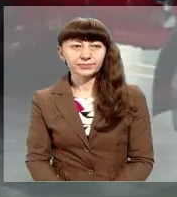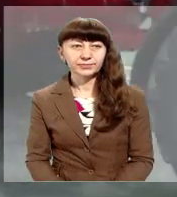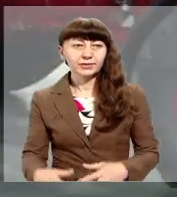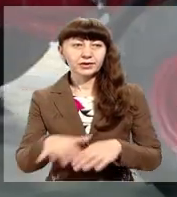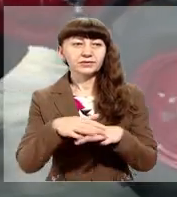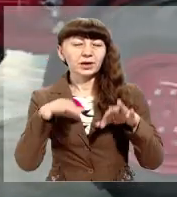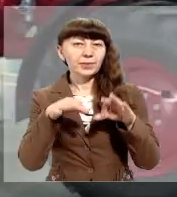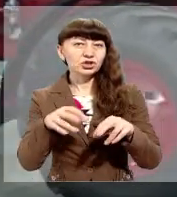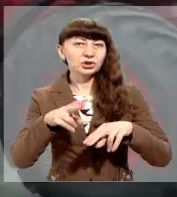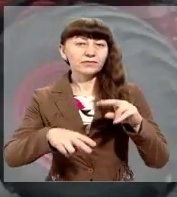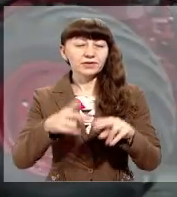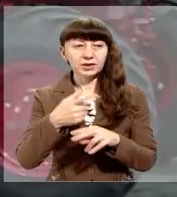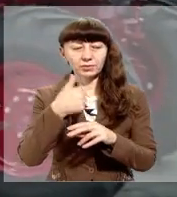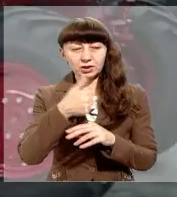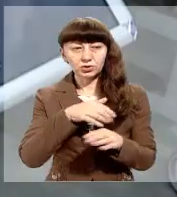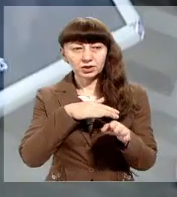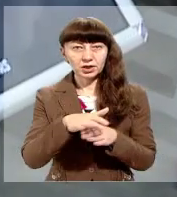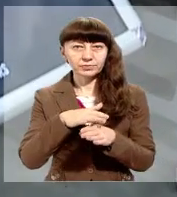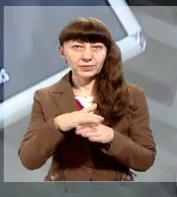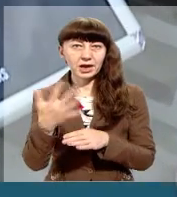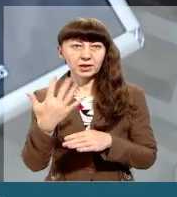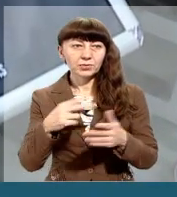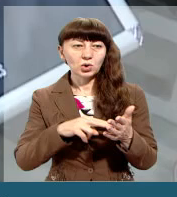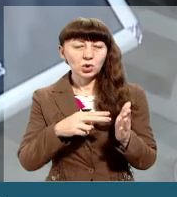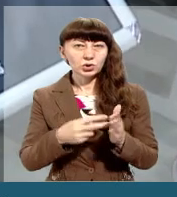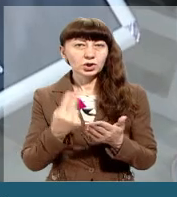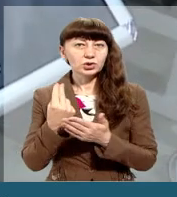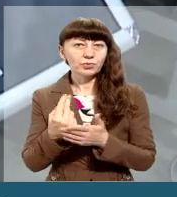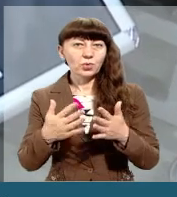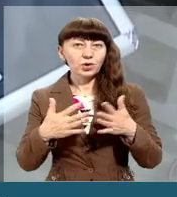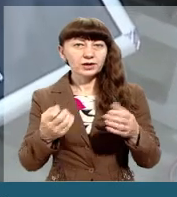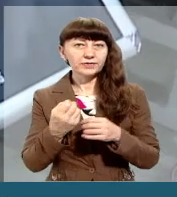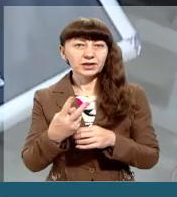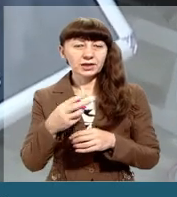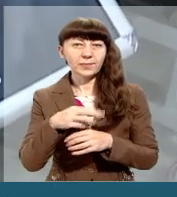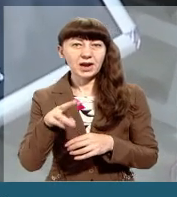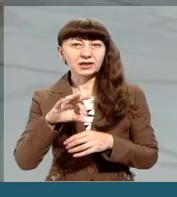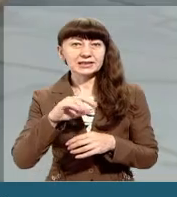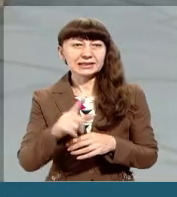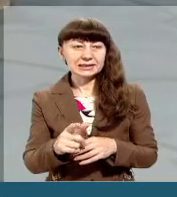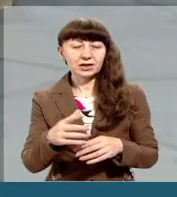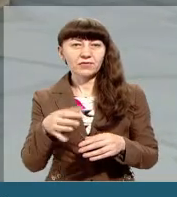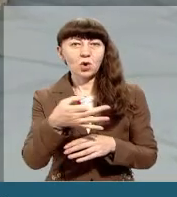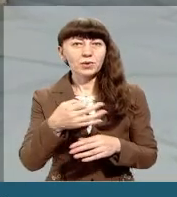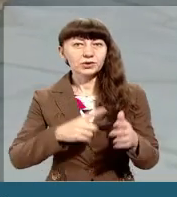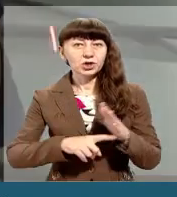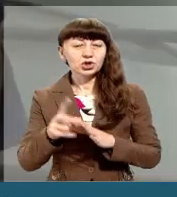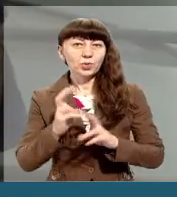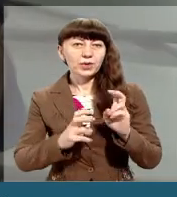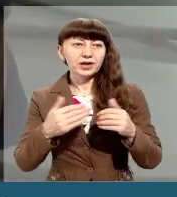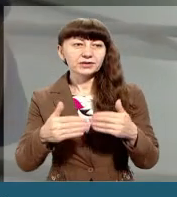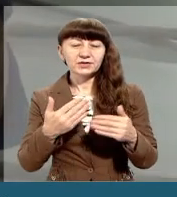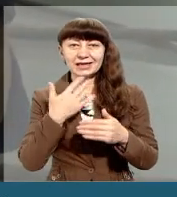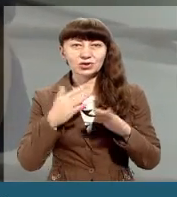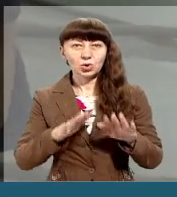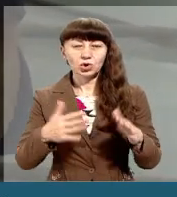В сфере машиностроения в этом году реализуется 5 проектов на сумму более 12 миллиардов тенге. В области начнут производить не